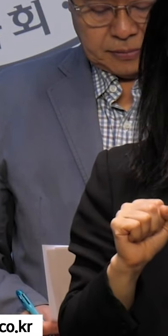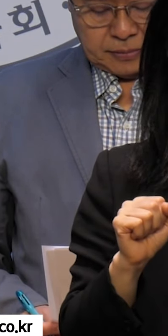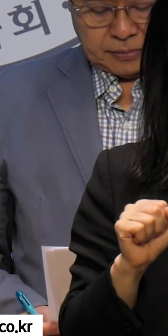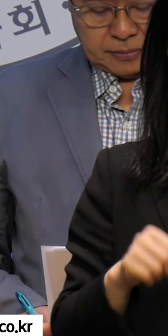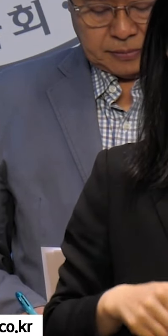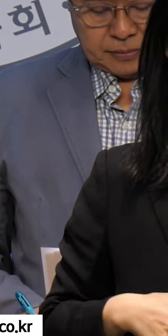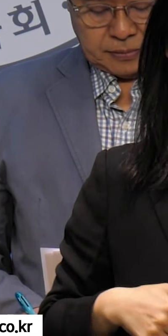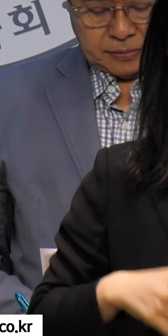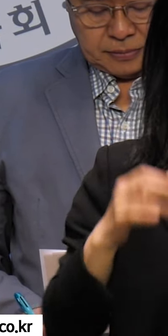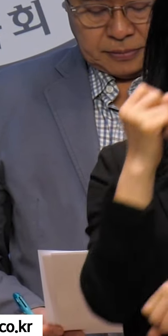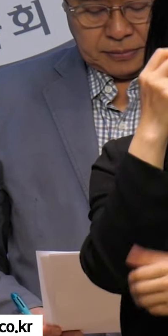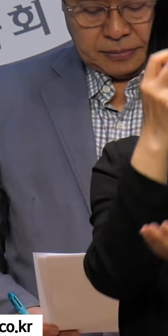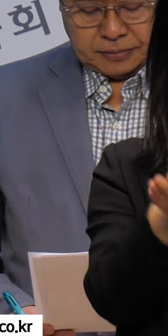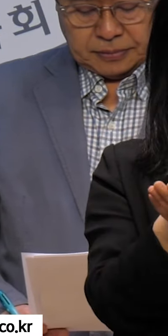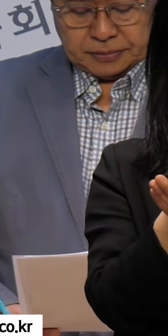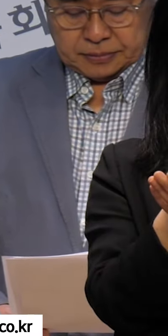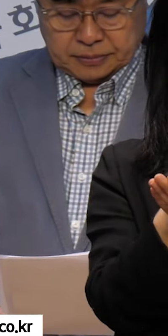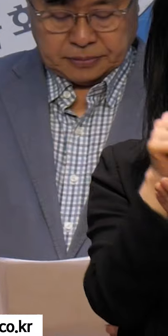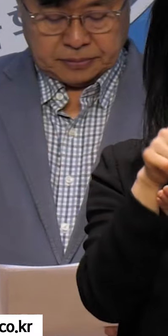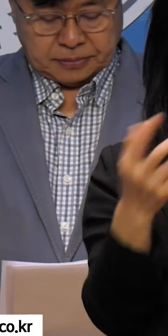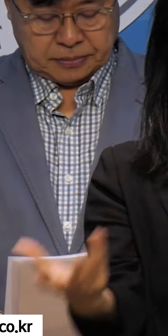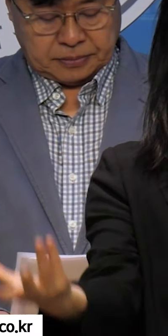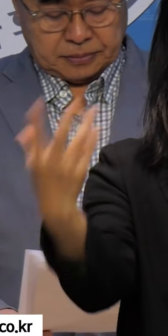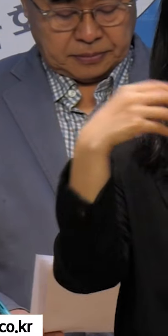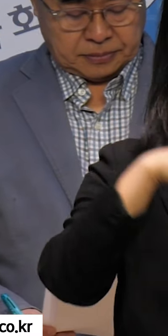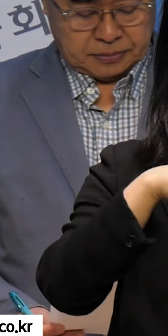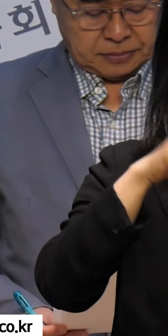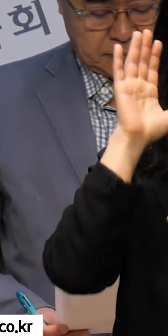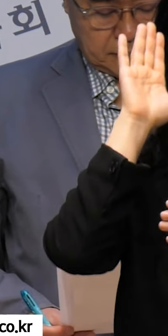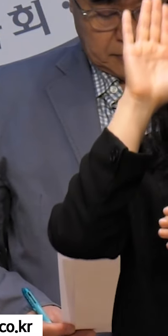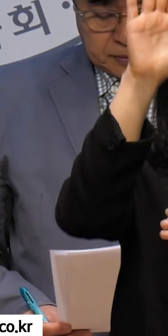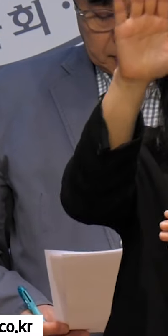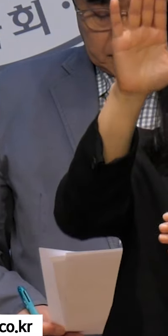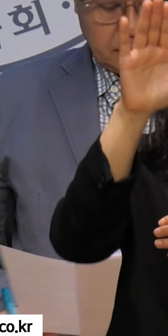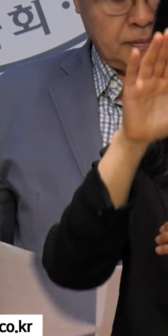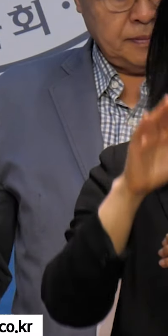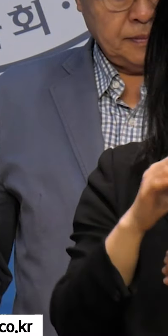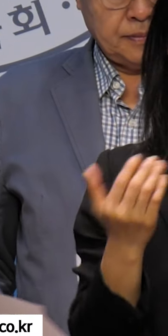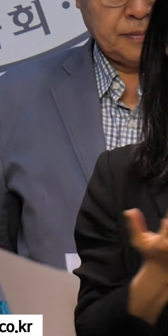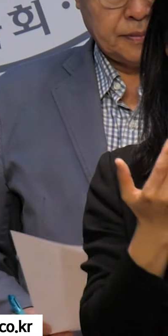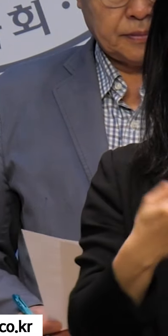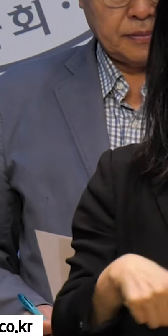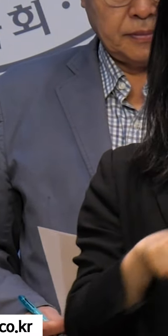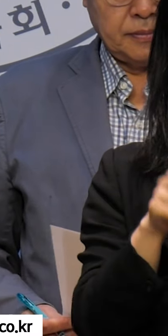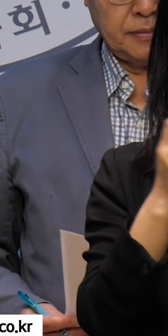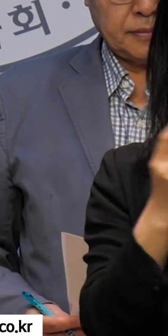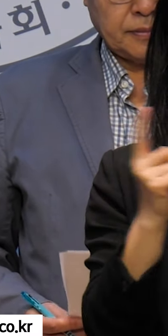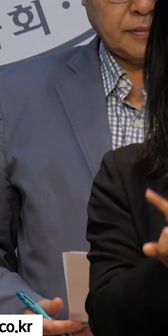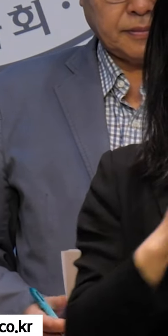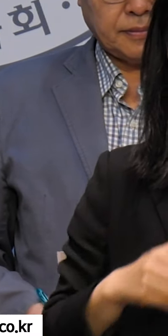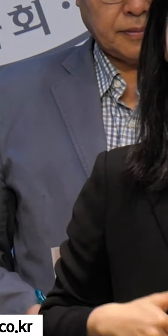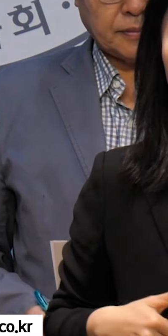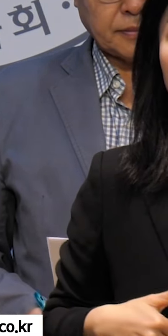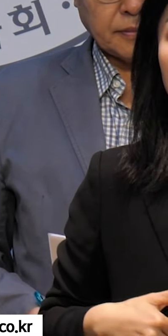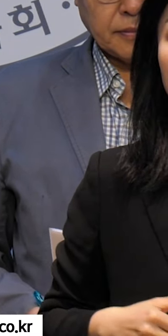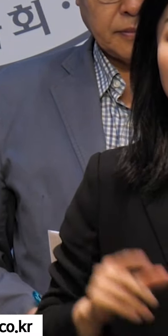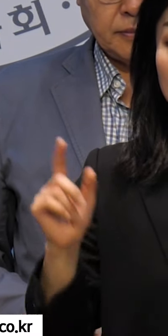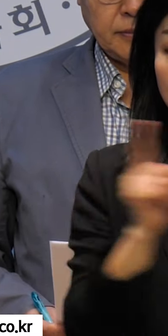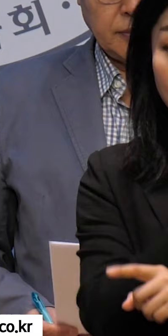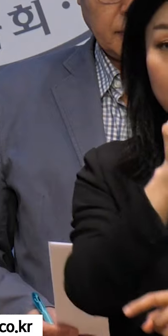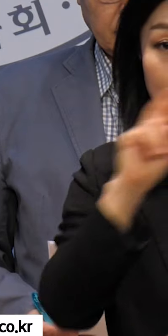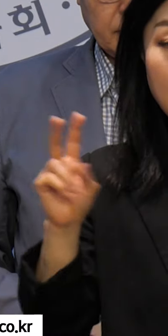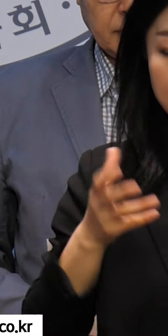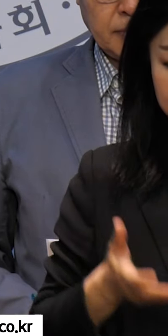근거인 헌법체계를 현실에 부합하고 미래를 답보하는 방향으로 쇄신하지 않고는 저출생